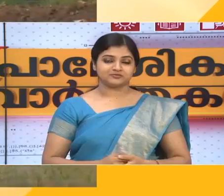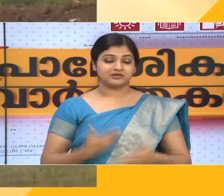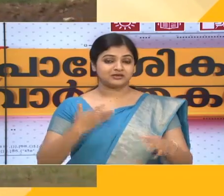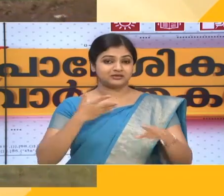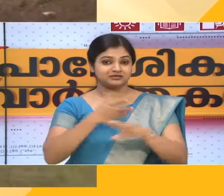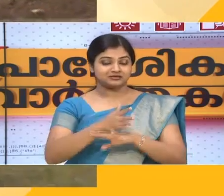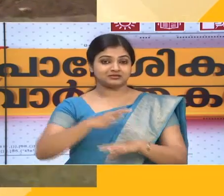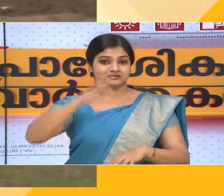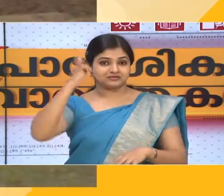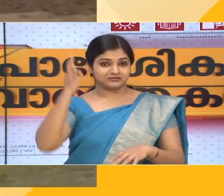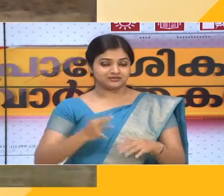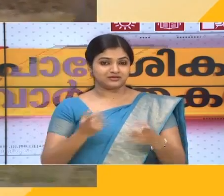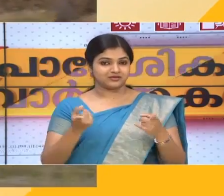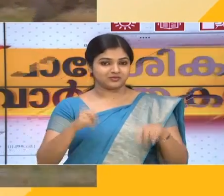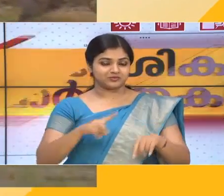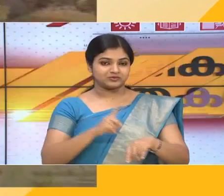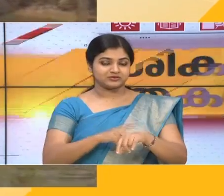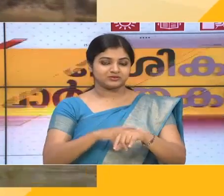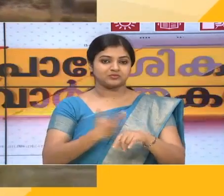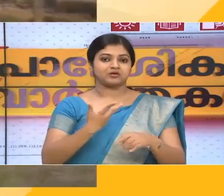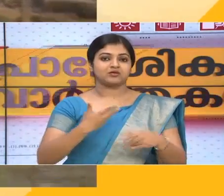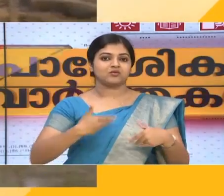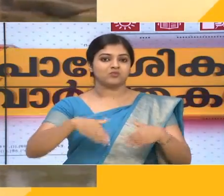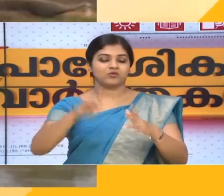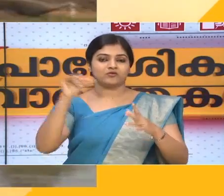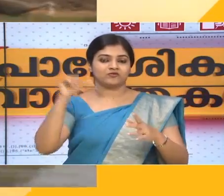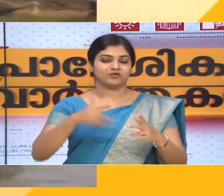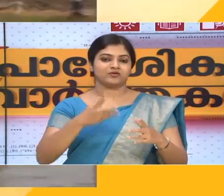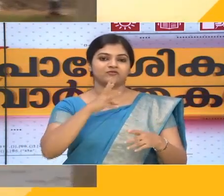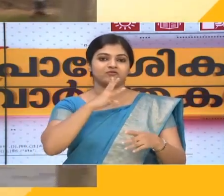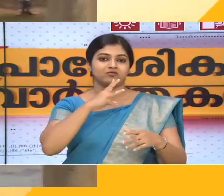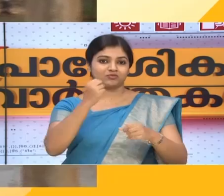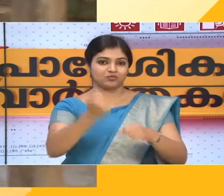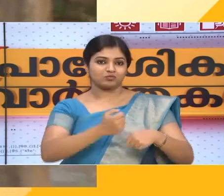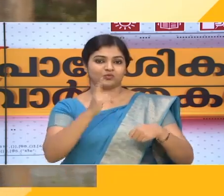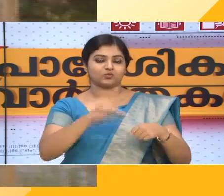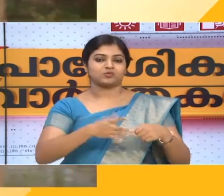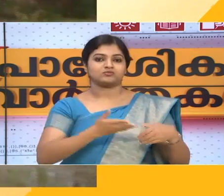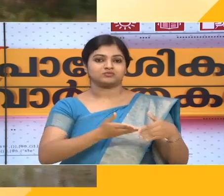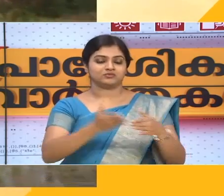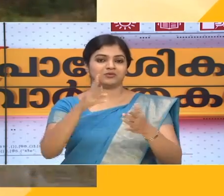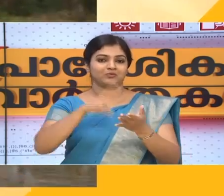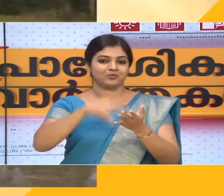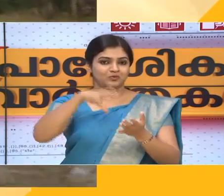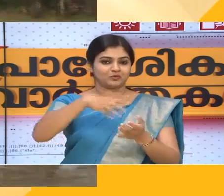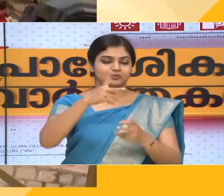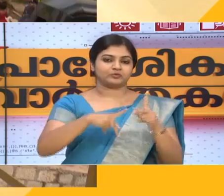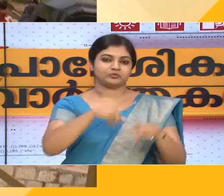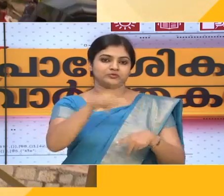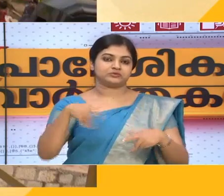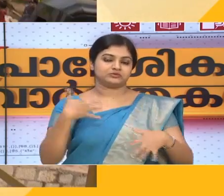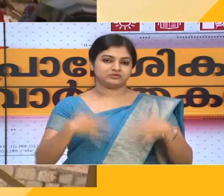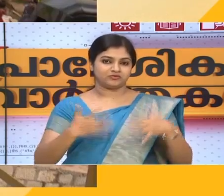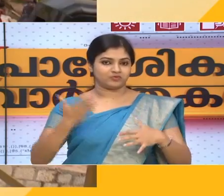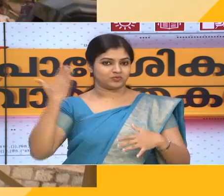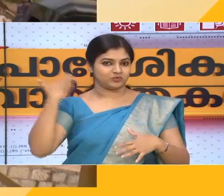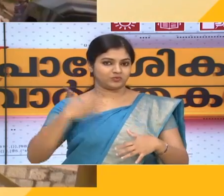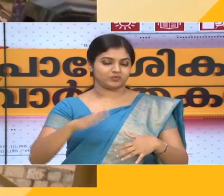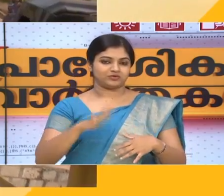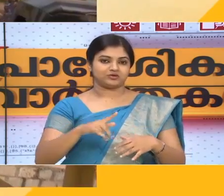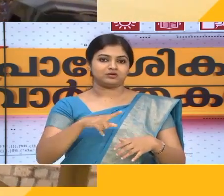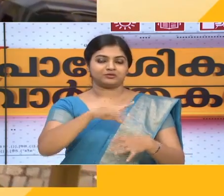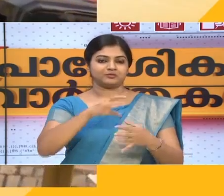അത്യാഹിതങ്ങളും അടിയന്തര സാഹചര്യങ്ങളും ഉണ്ടായാൽ ജലമാർഗം മാത്രം പുറം ലോകത്തെത്തുക എന്നതായിരുന്നു മങ്കുഴിക്കാരുടെ ദുർവിധി. കൂട്ടായ്മയുടെ